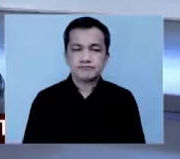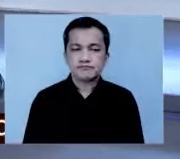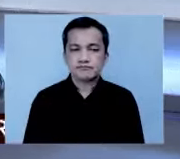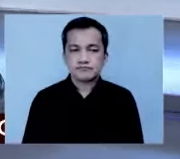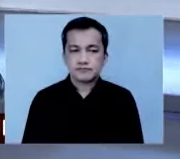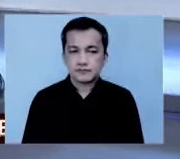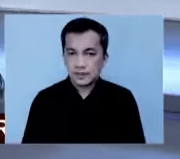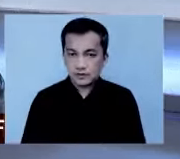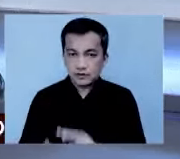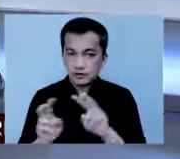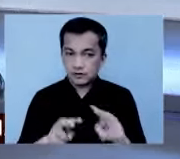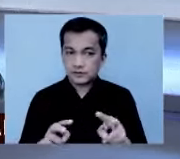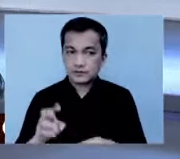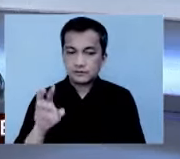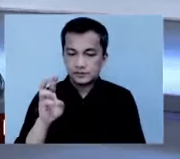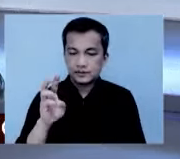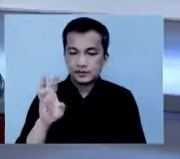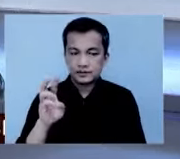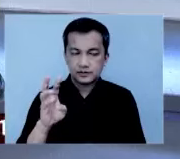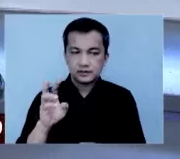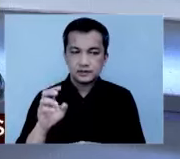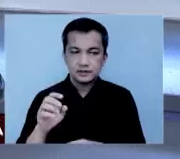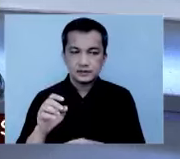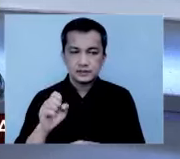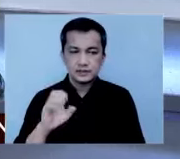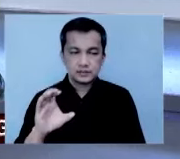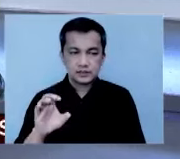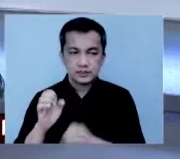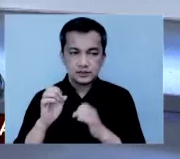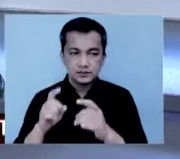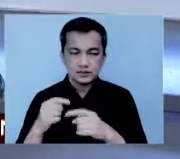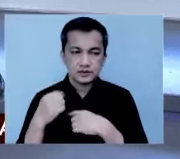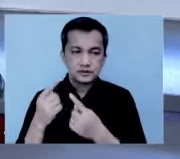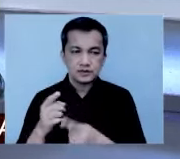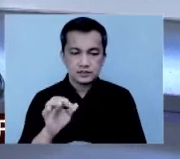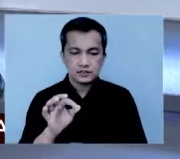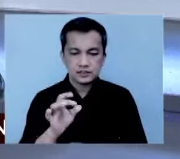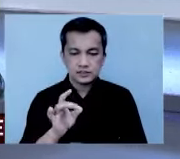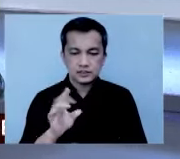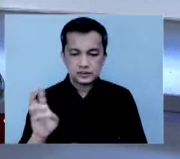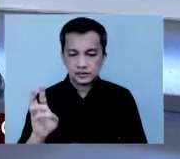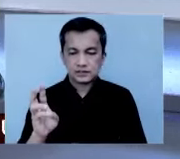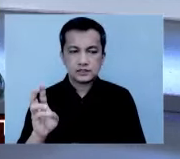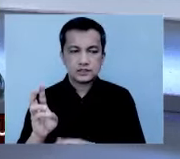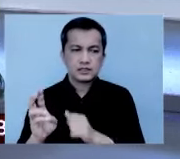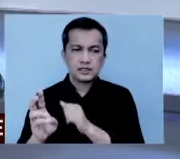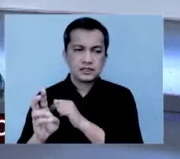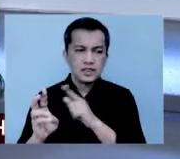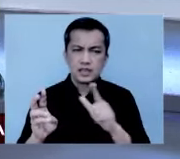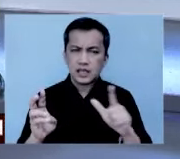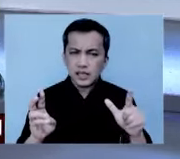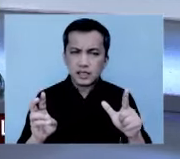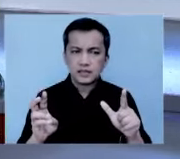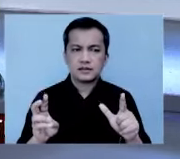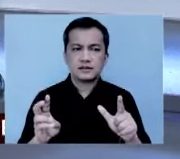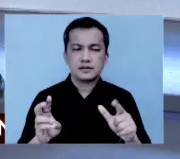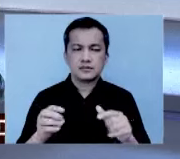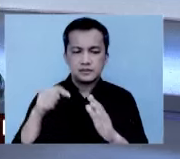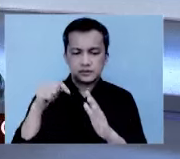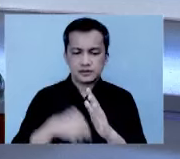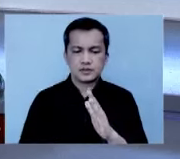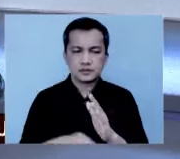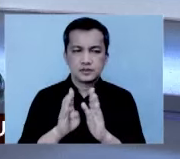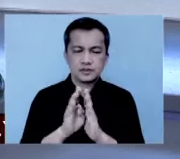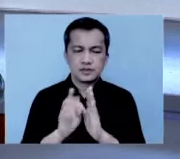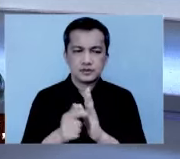naman, 16 na po ang naging Secretary ng Education mula 1986. At halos lahat sila ay may malalim na background